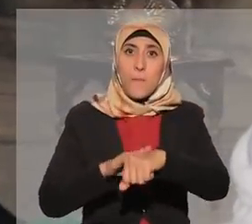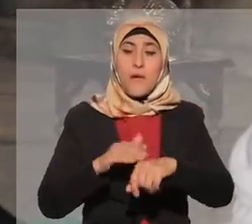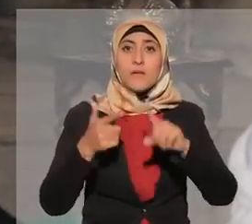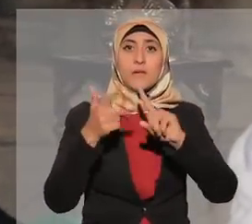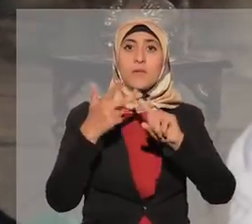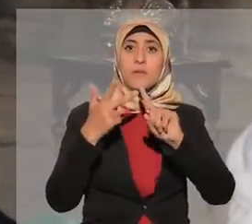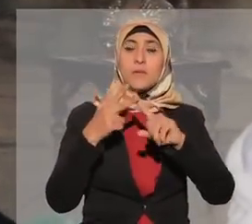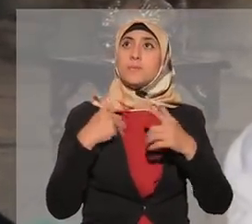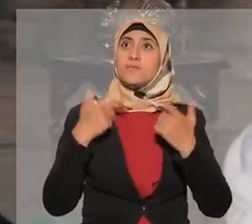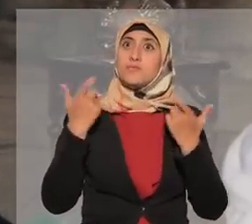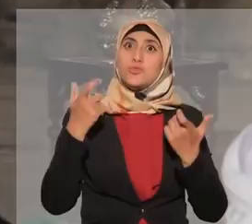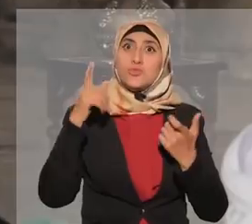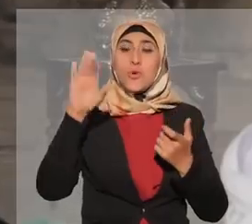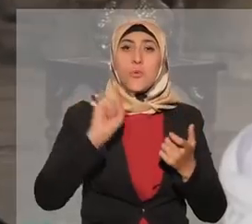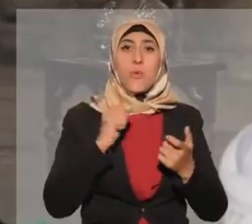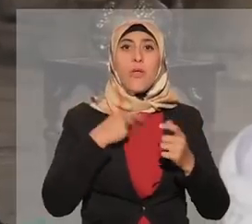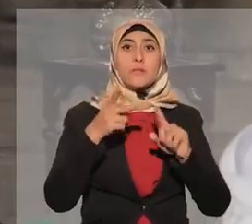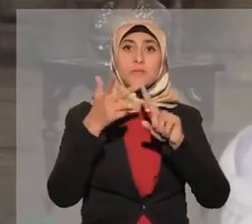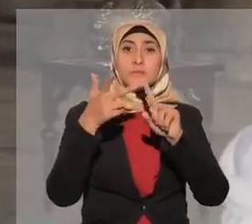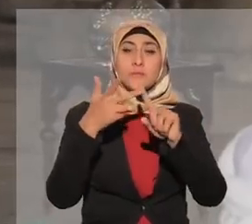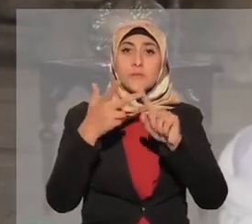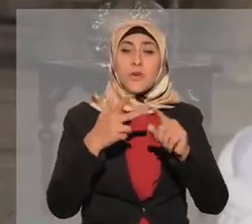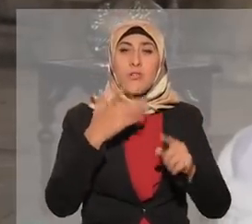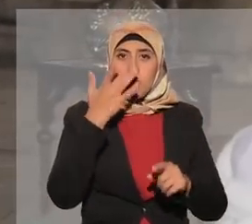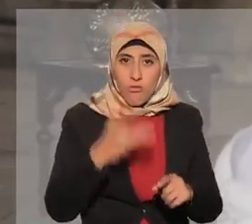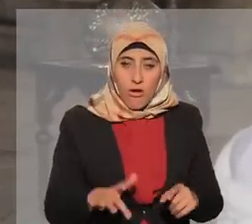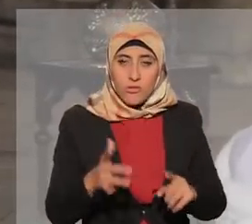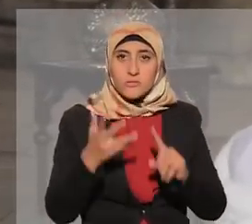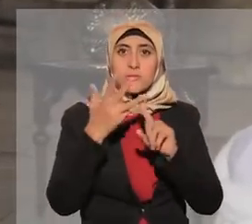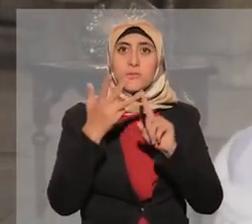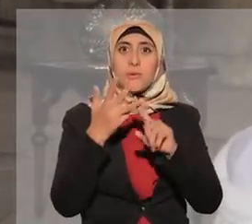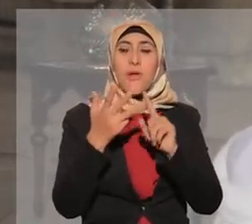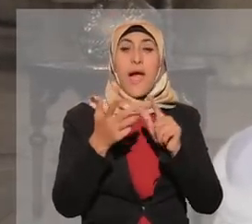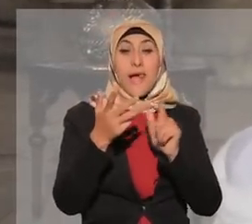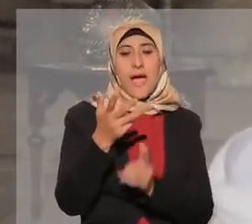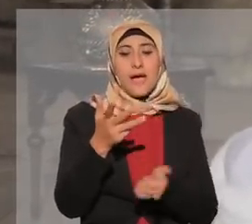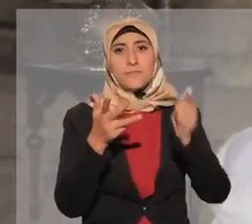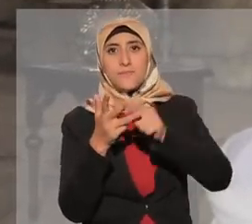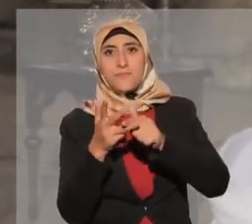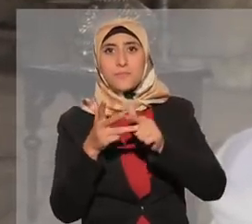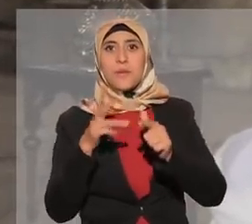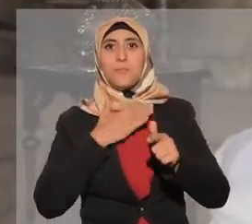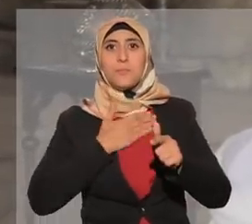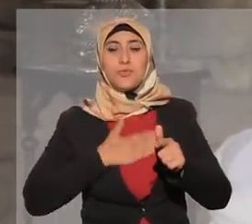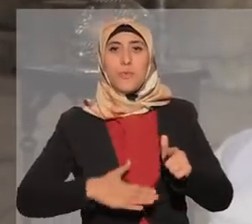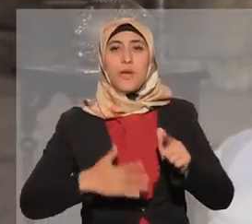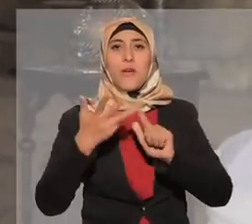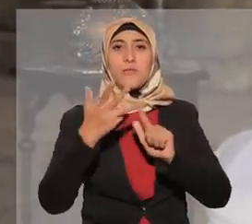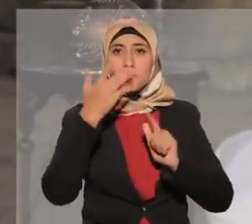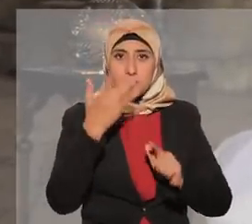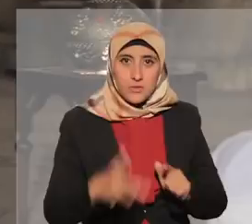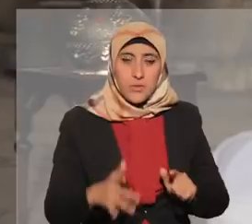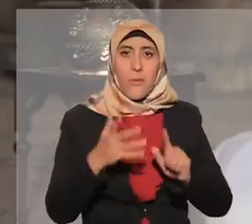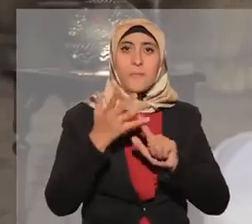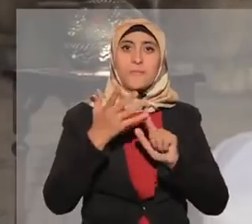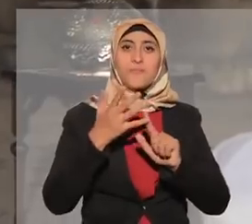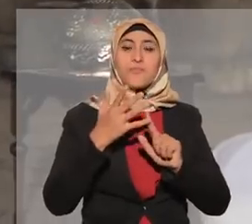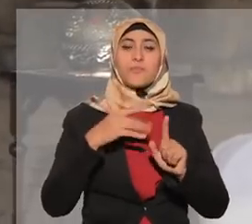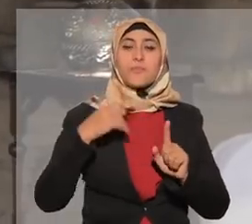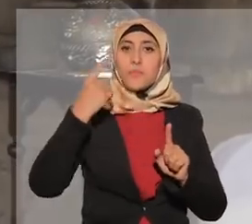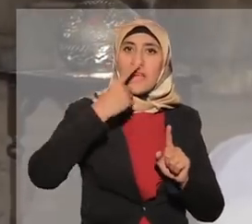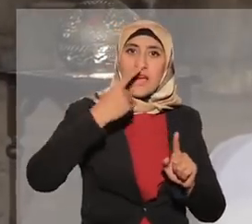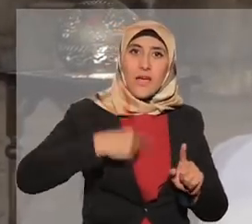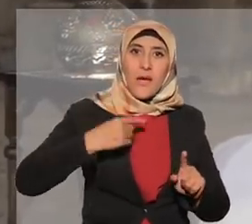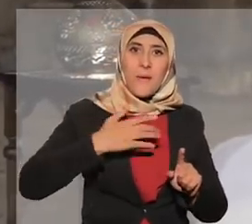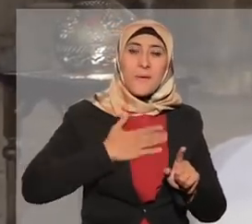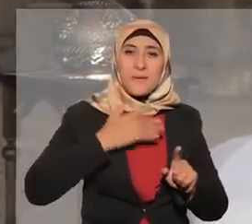ثم الملهمة، ثم الراضية، ثم لا قبل الراضية المطمئنة، ثم الراضية، ثم المرضية،